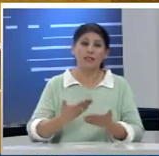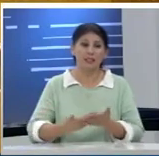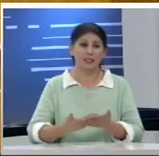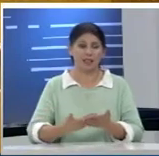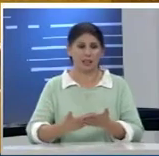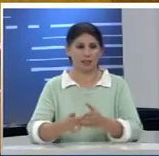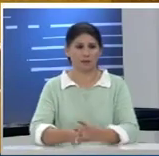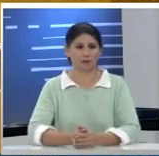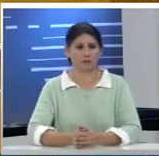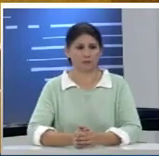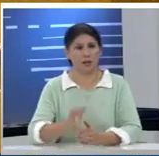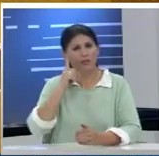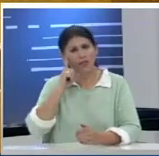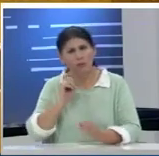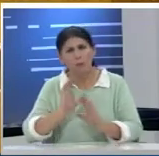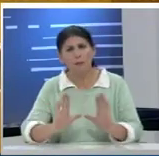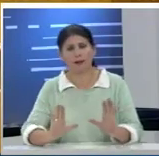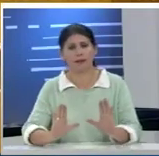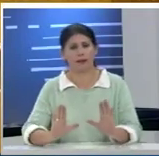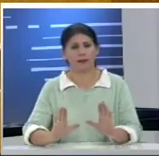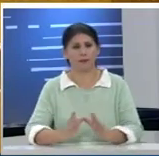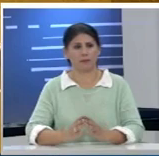data. Δηλαδή,